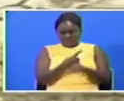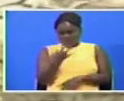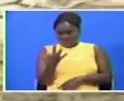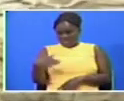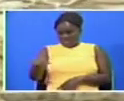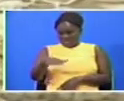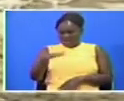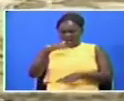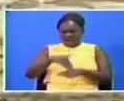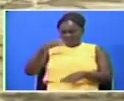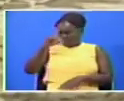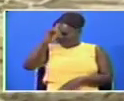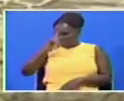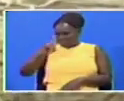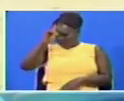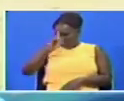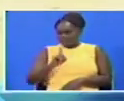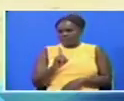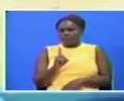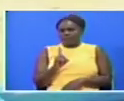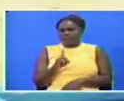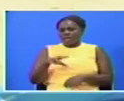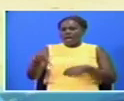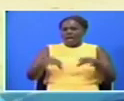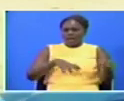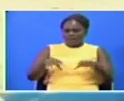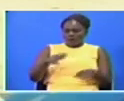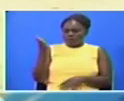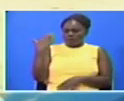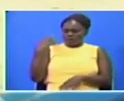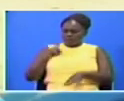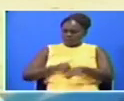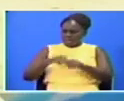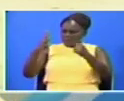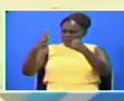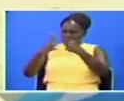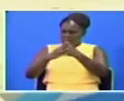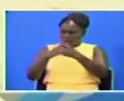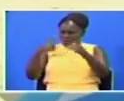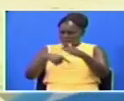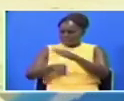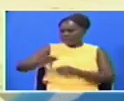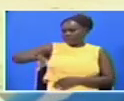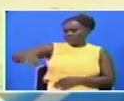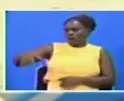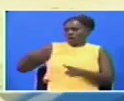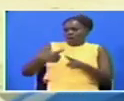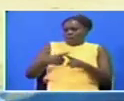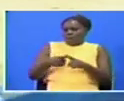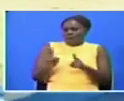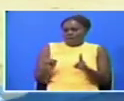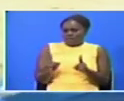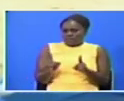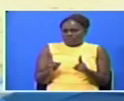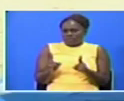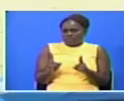Chomo yakiathirika pakubwa. Wanyama ilikuwa ikifika saa 3 wanaingia kwa mji, lakini si madhumuni ku